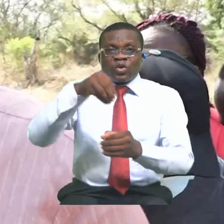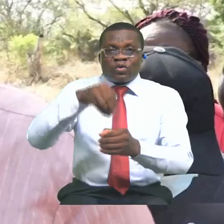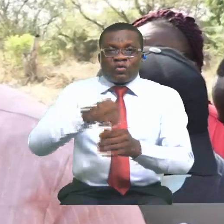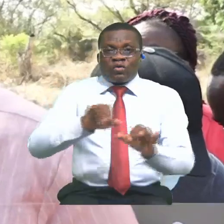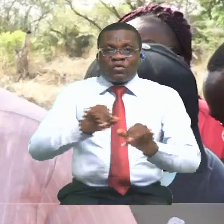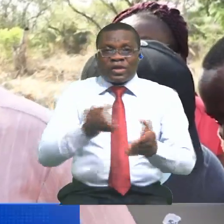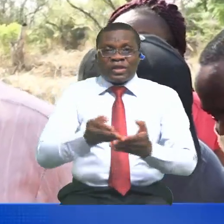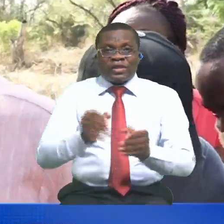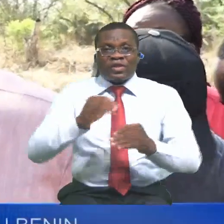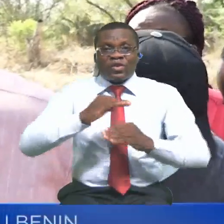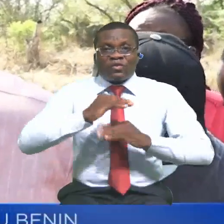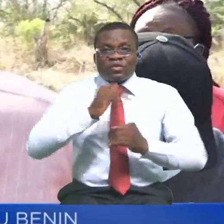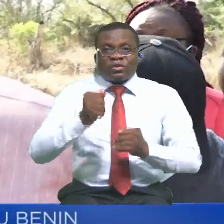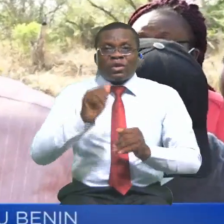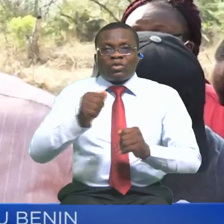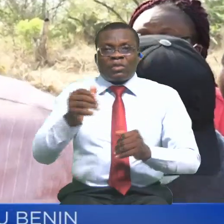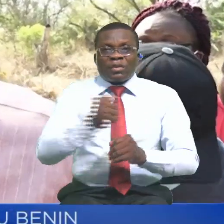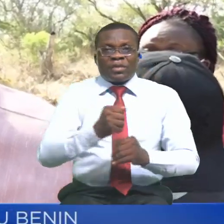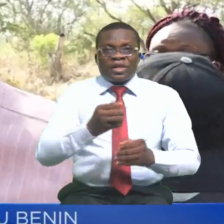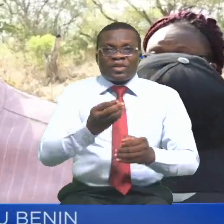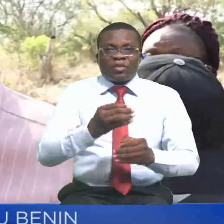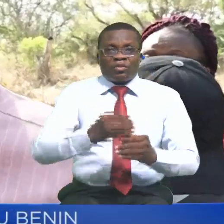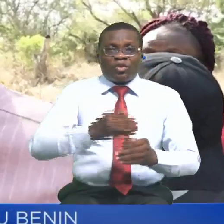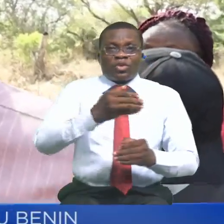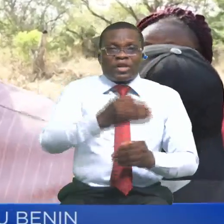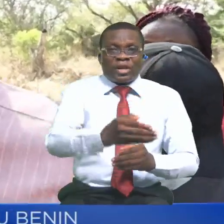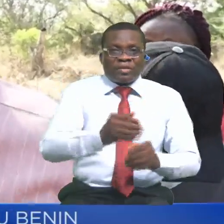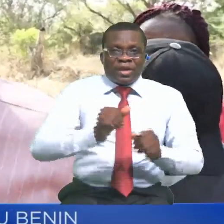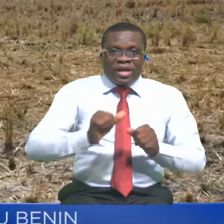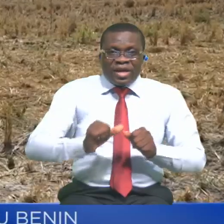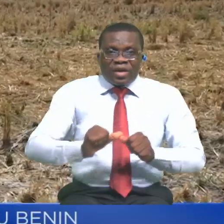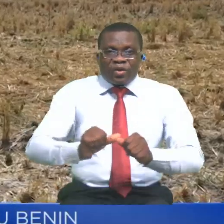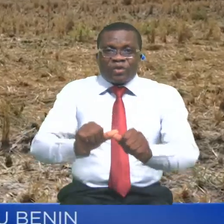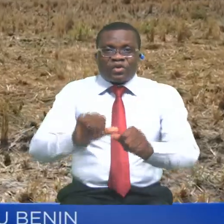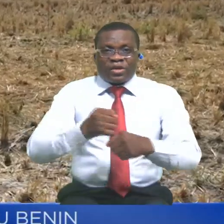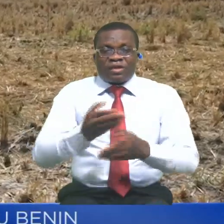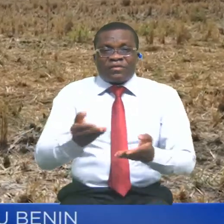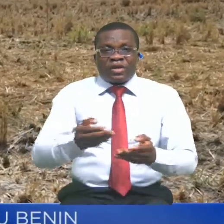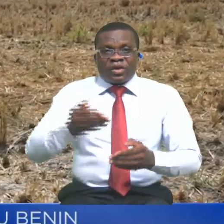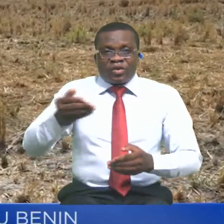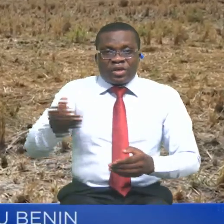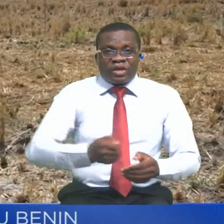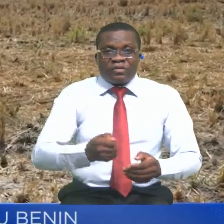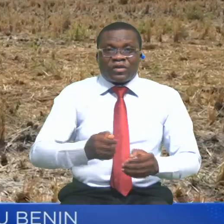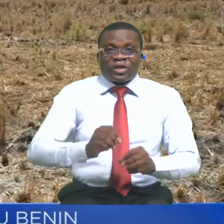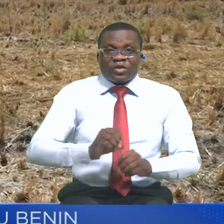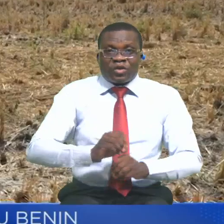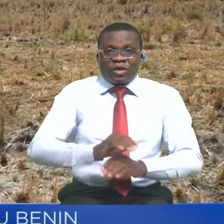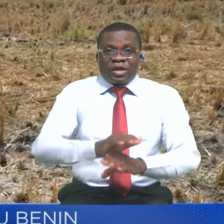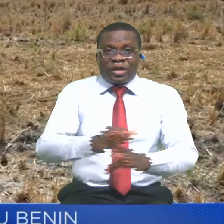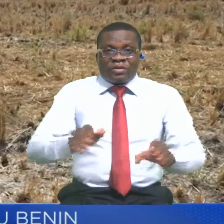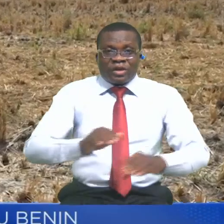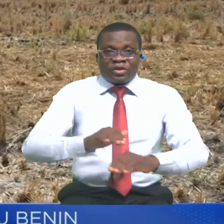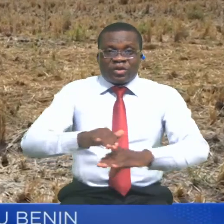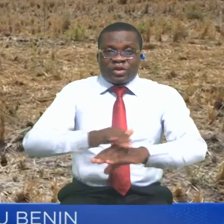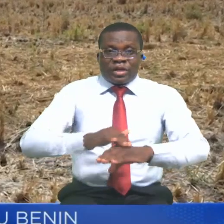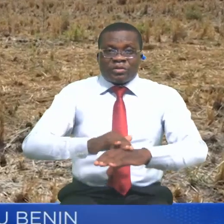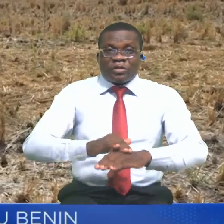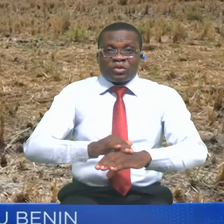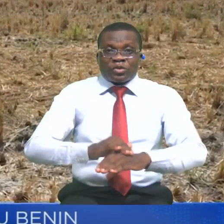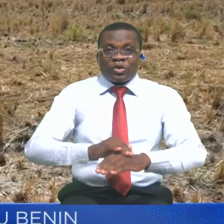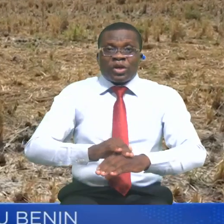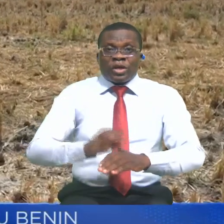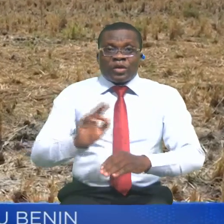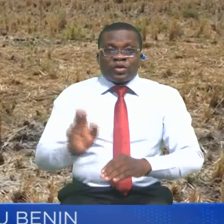suffit pas, vous ne pouvez pas prendre encore un peu là-bas et continuer à produire? Une invitation à l'extension de la superficie exploitée